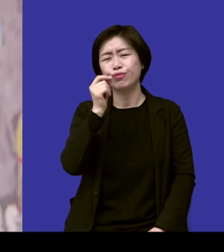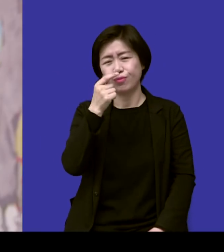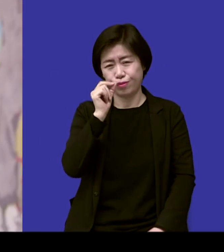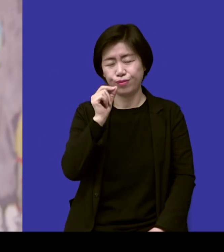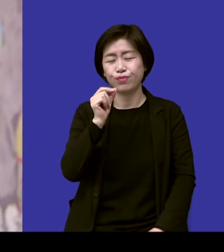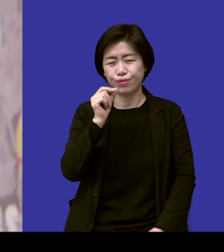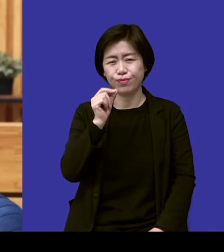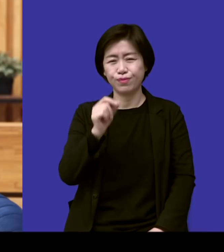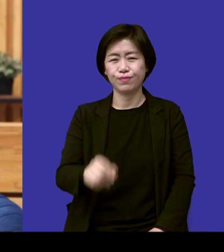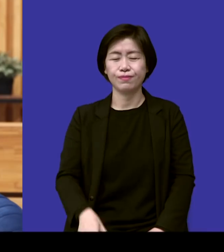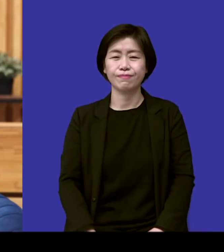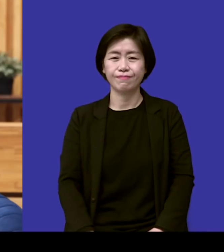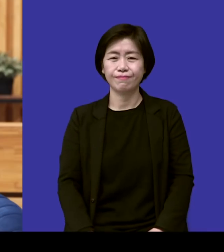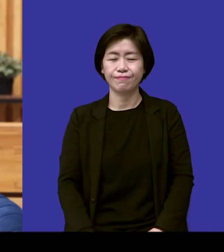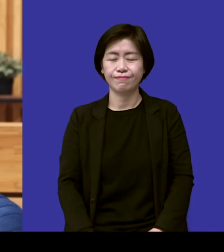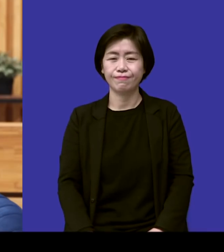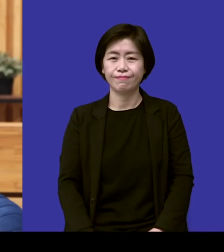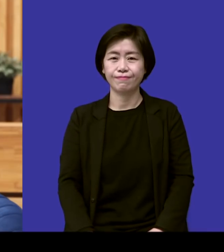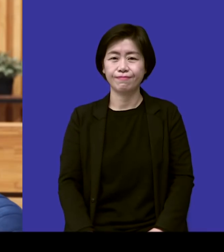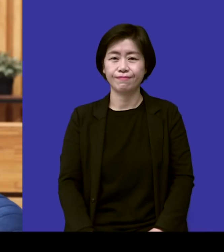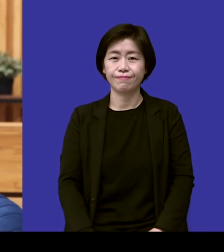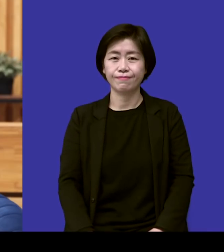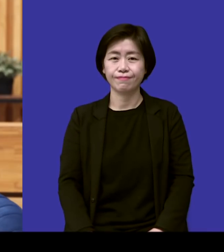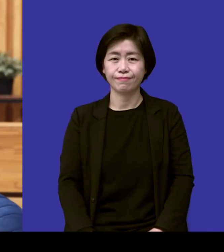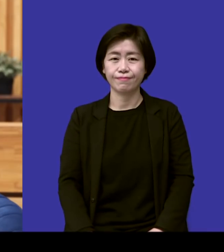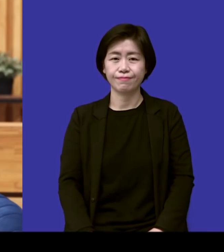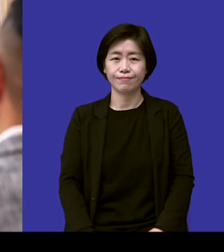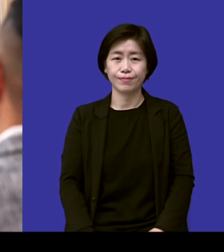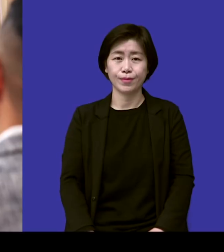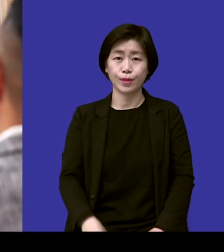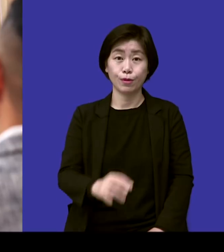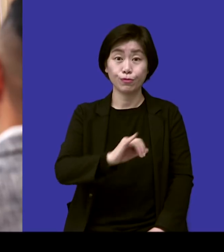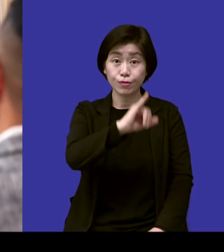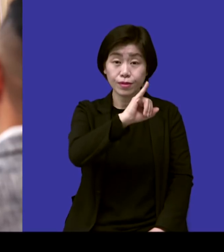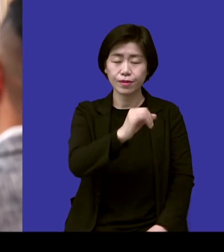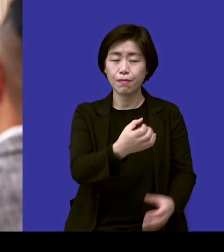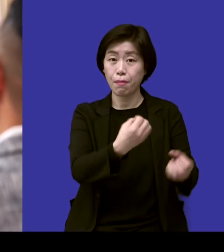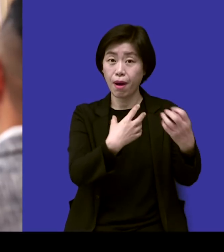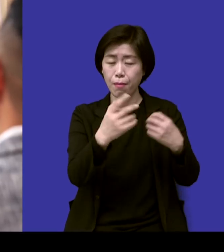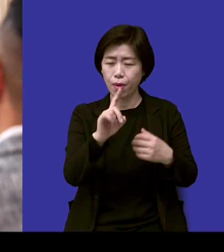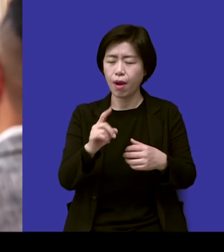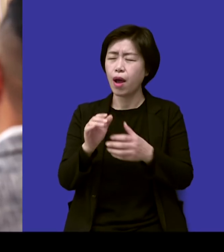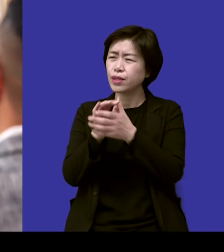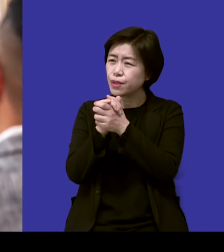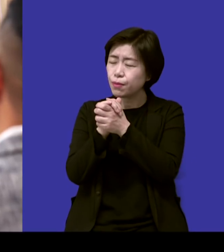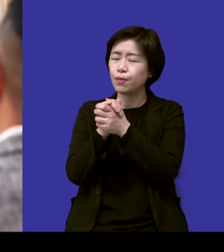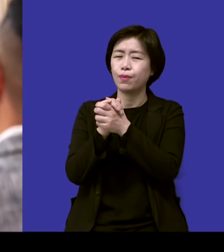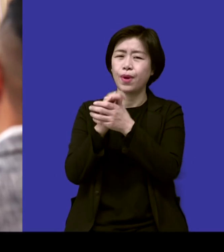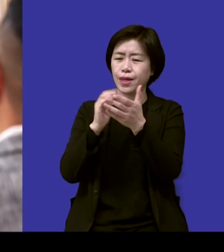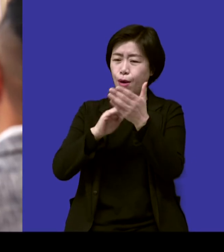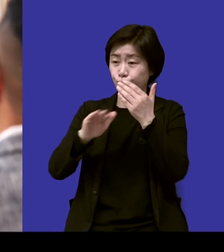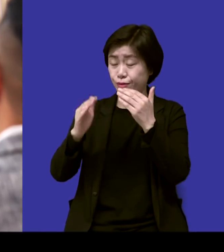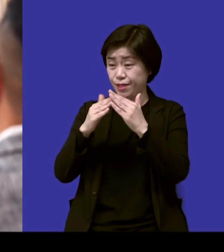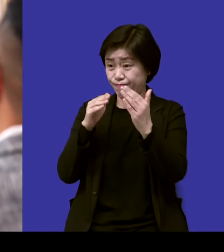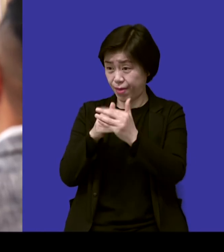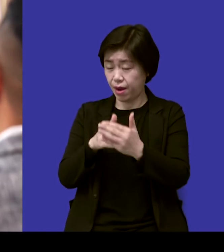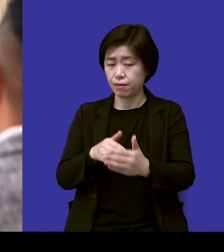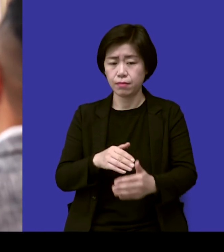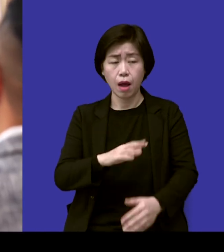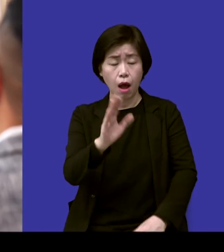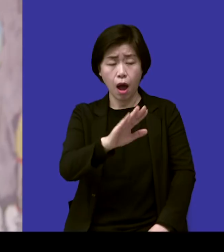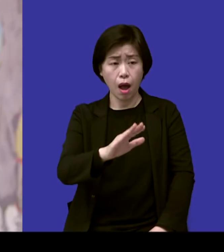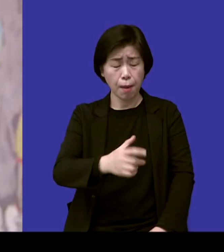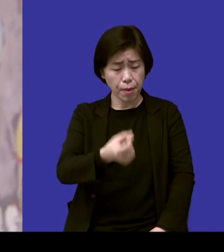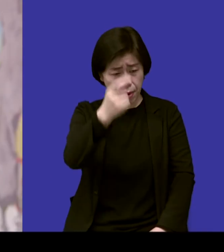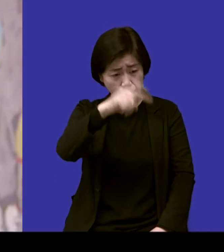했구나. 이런 걸 몰랐어요. 누나가 네. 얘기는 했거든요. 예. 기도하고 오면 안 되냐. 정신 차려. 막 이러면서 너무 모질 동생이었던 거예요.